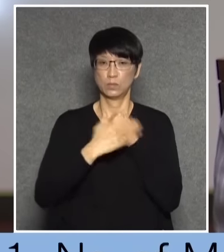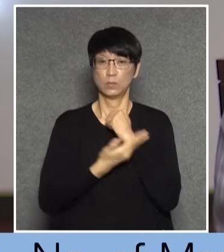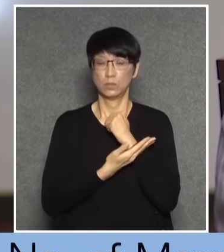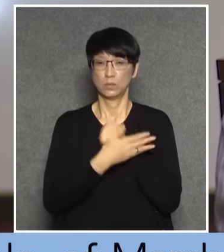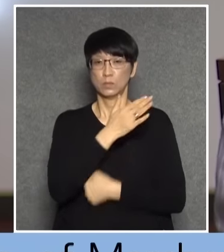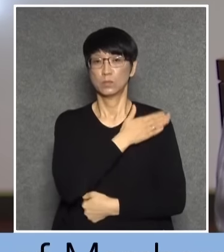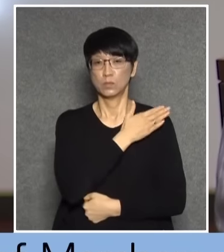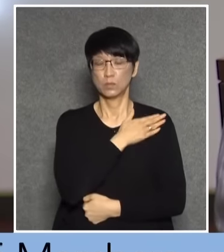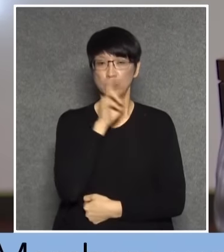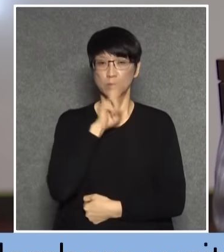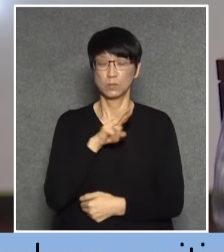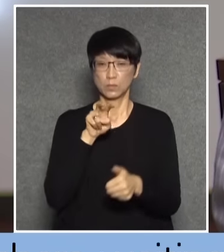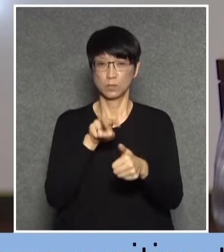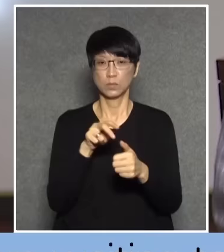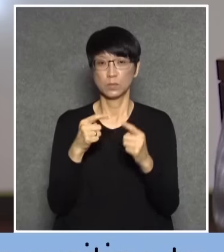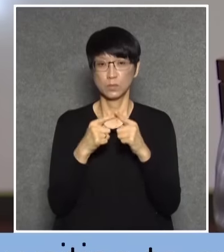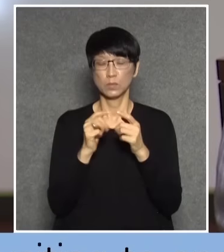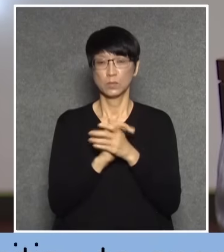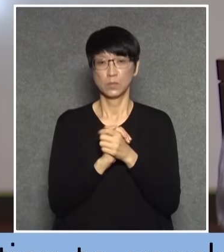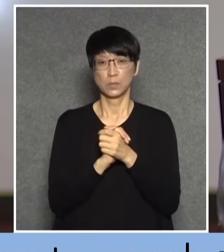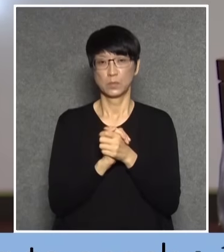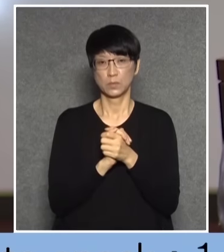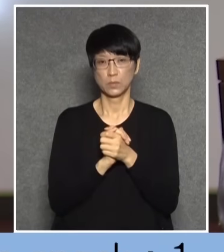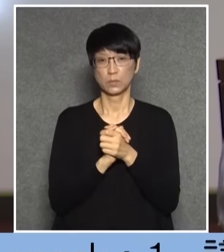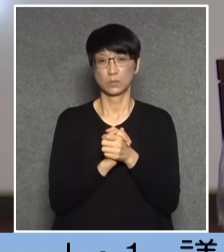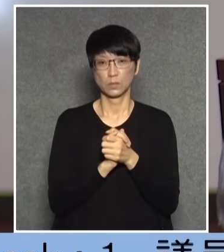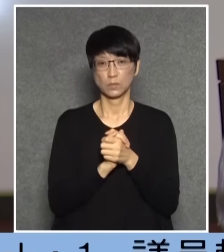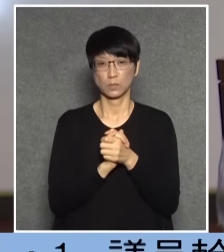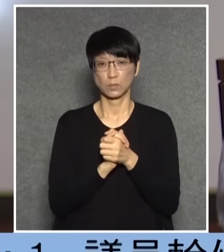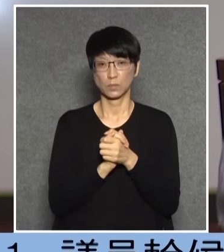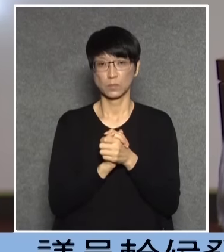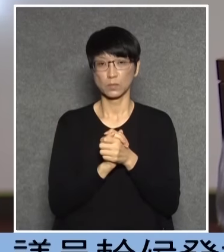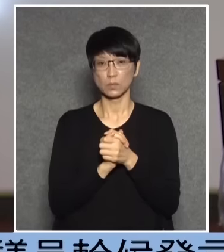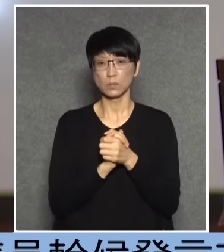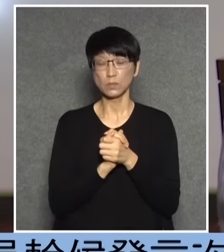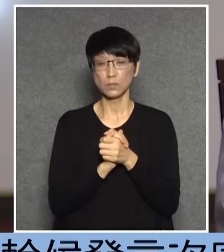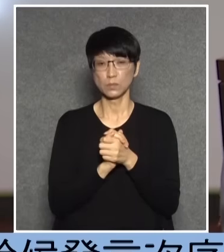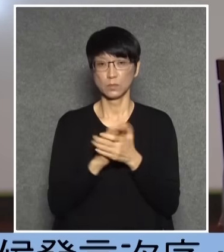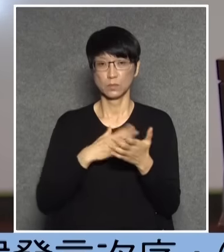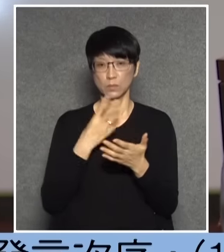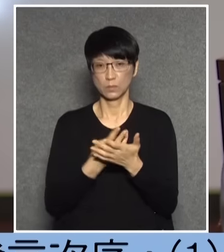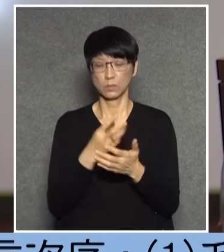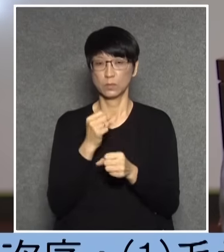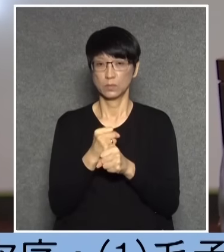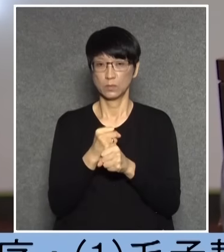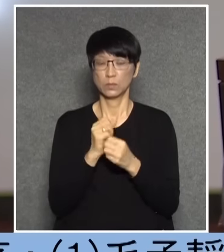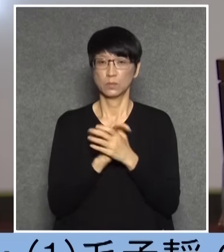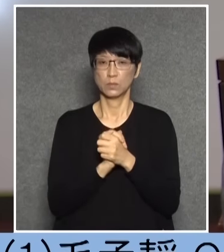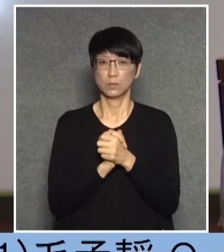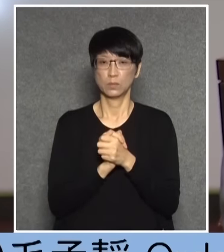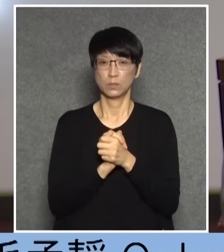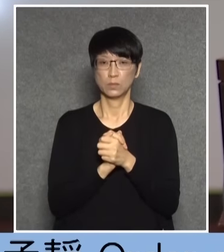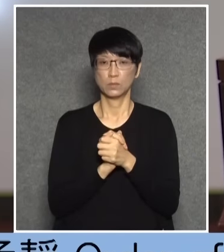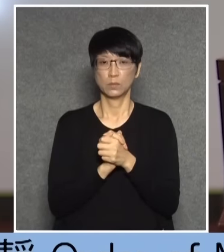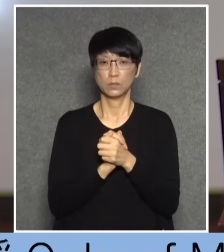通訊或秘密監察的執法人員，即是要小心行事，是吧？即